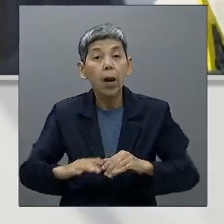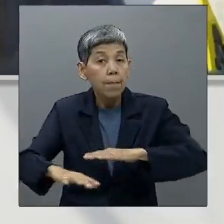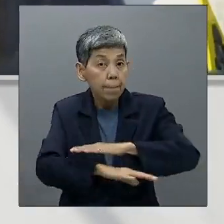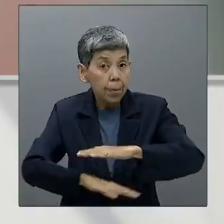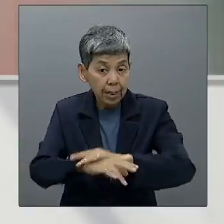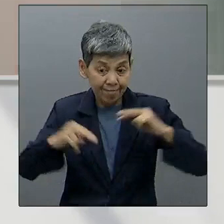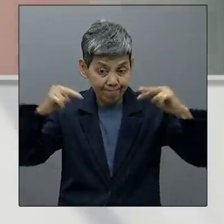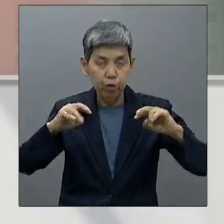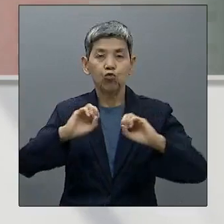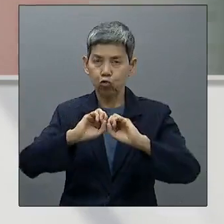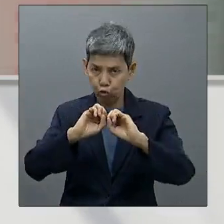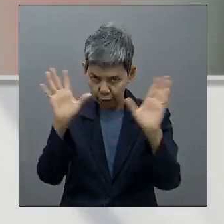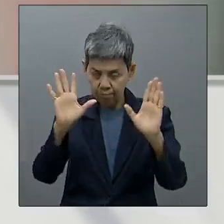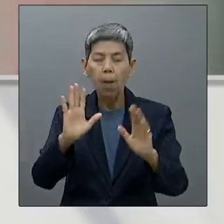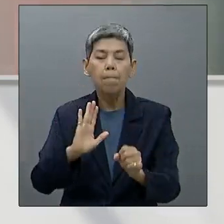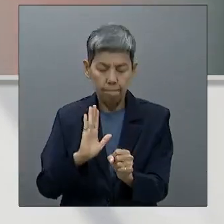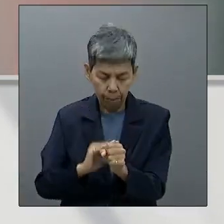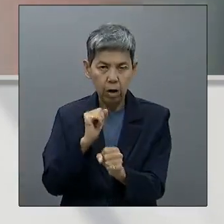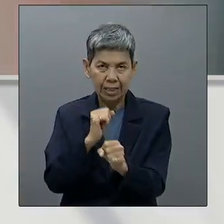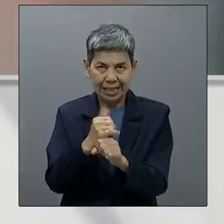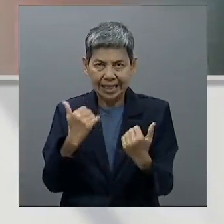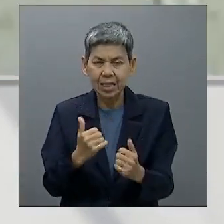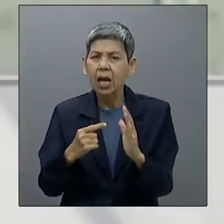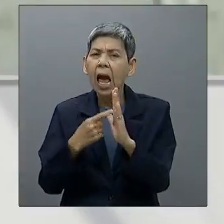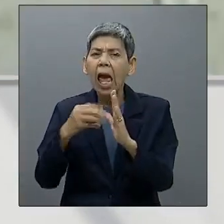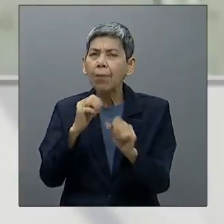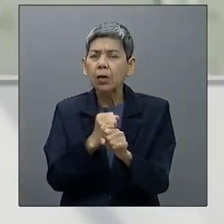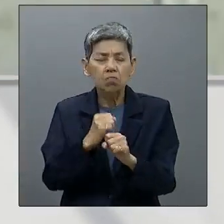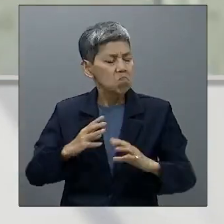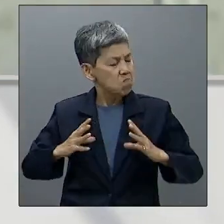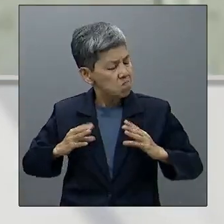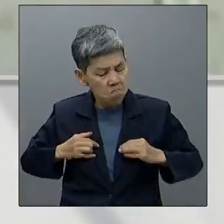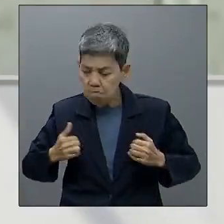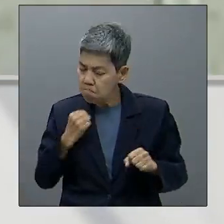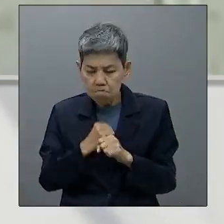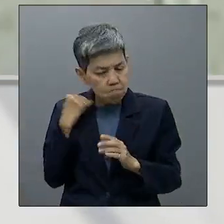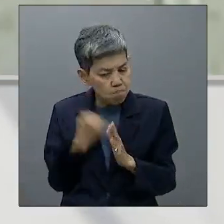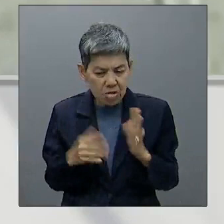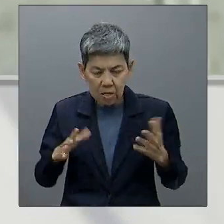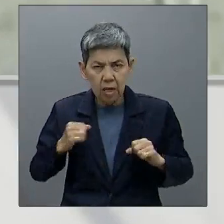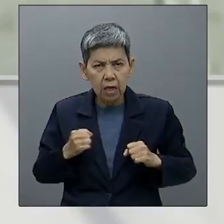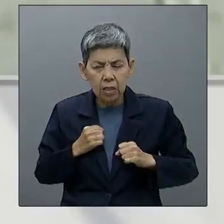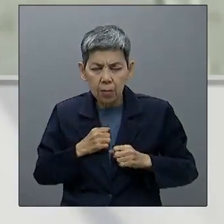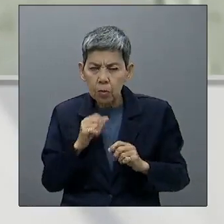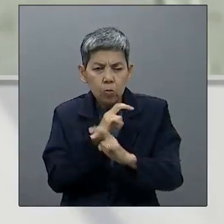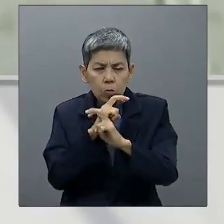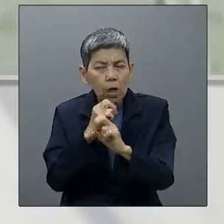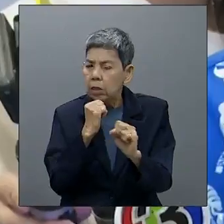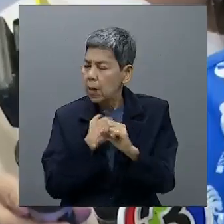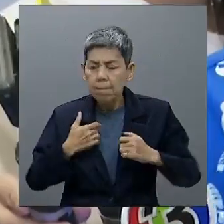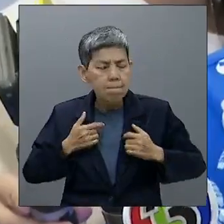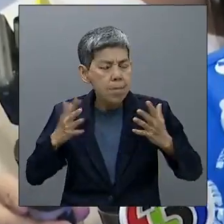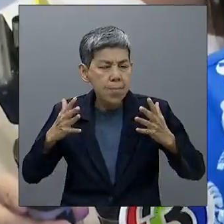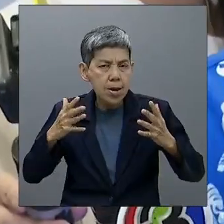ค่อนข้างจะชัดเจนและเพียงพอถึงแม้ว่าแอมจะไม่เคยยอมรับสารภาพว่าเธอใช้ซะยังไงฆ่าคนค่ะ